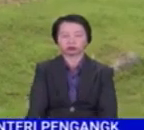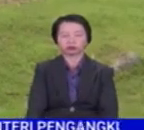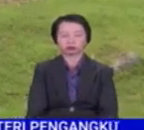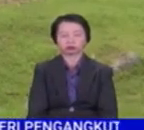hai hai